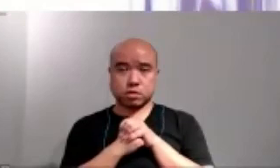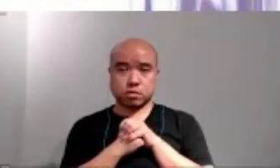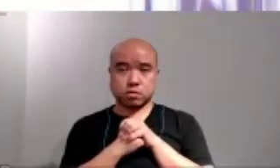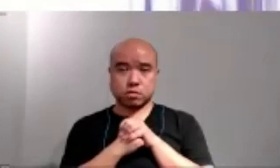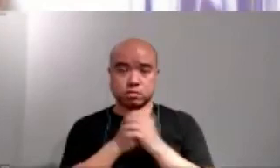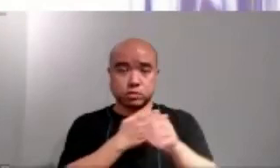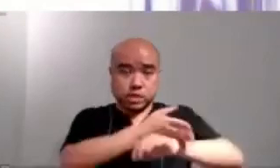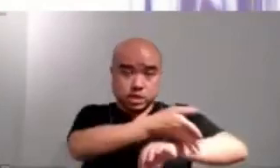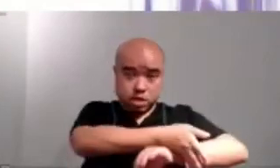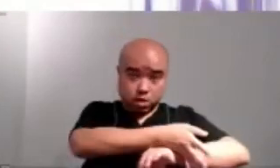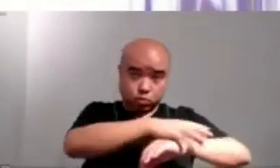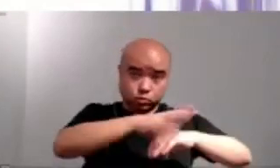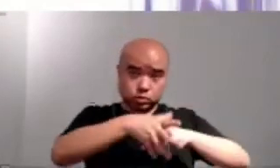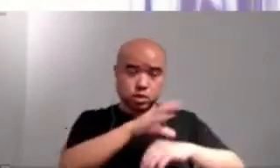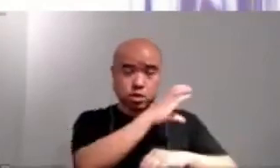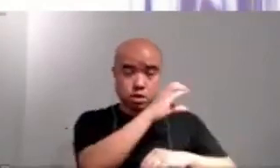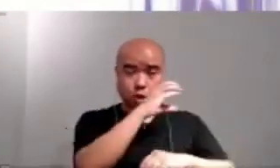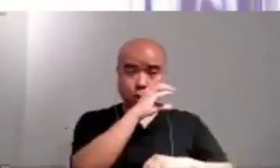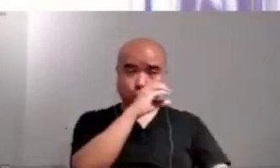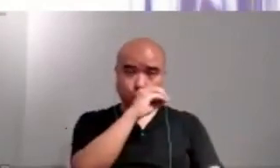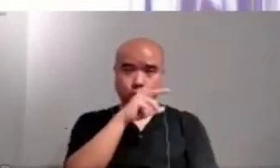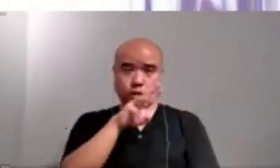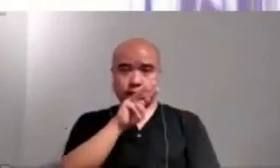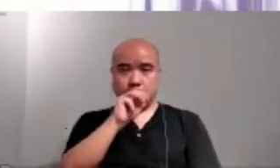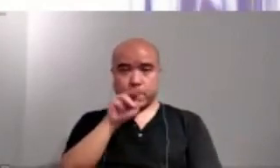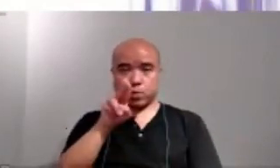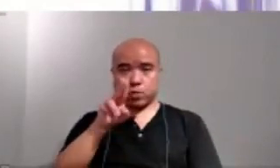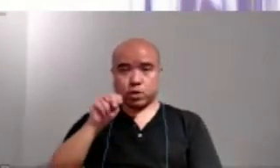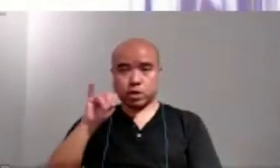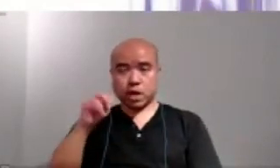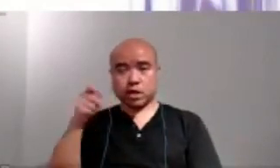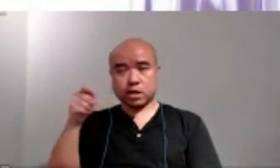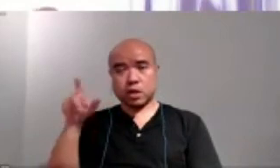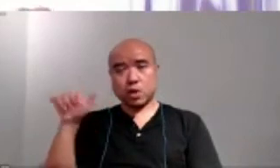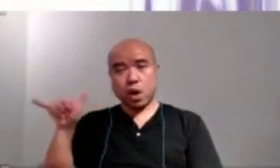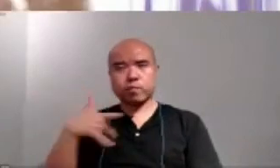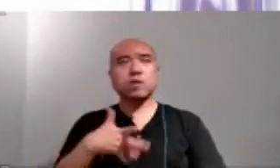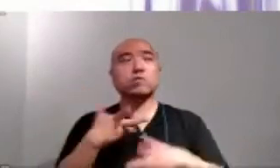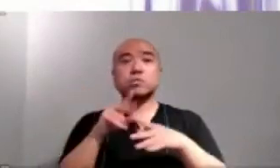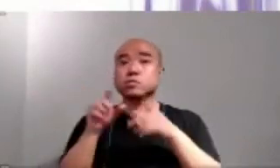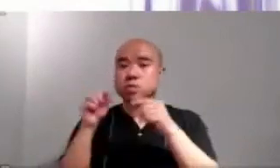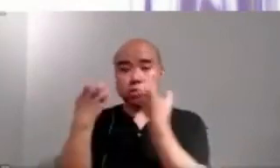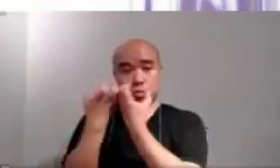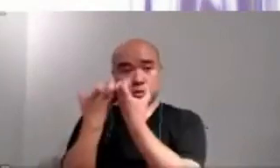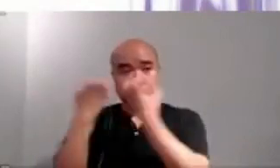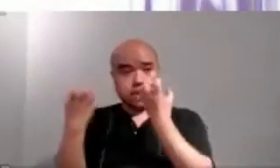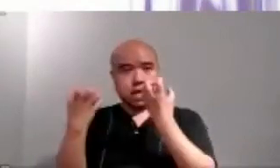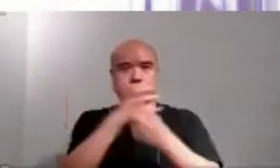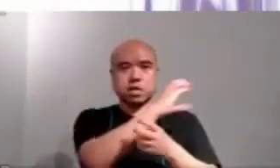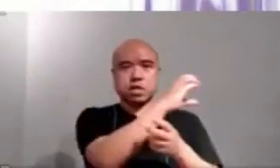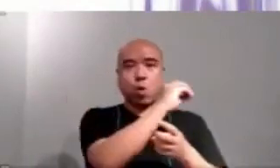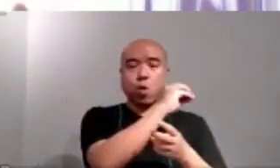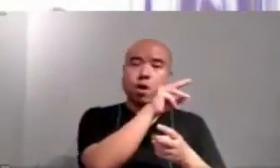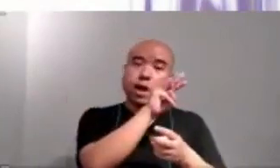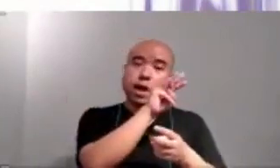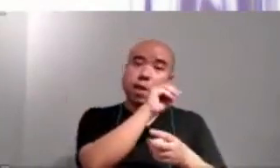咧係 common 同埋 unity。咁我都好希望咧喺新嘅常態之